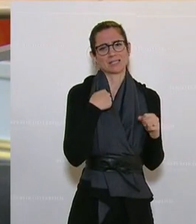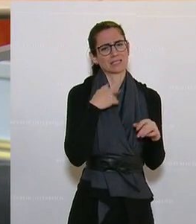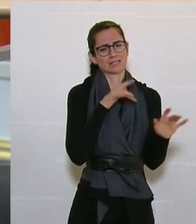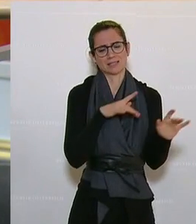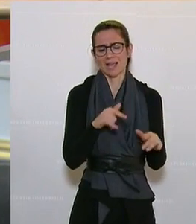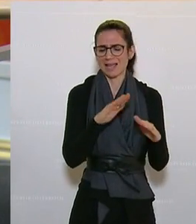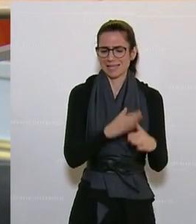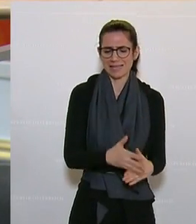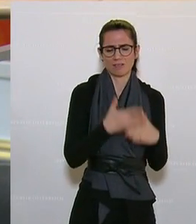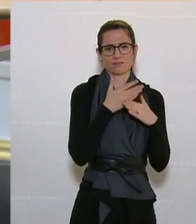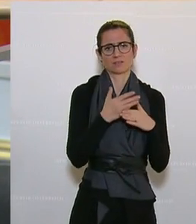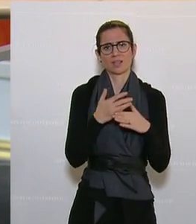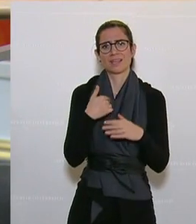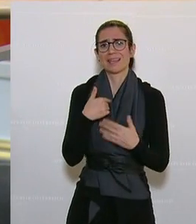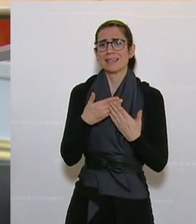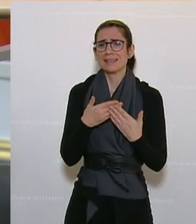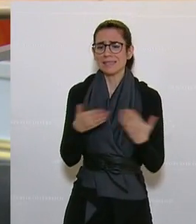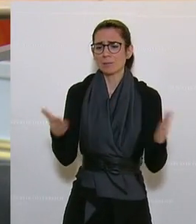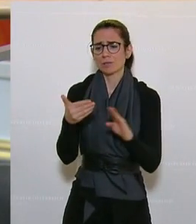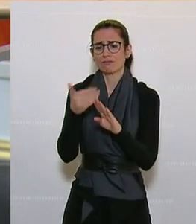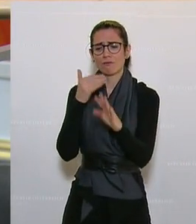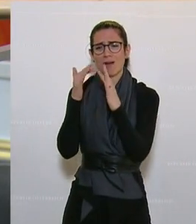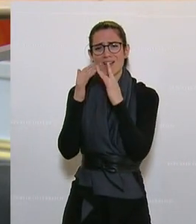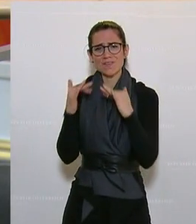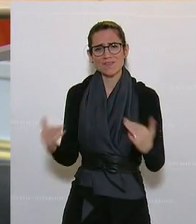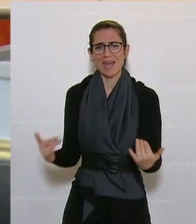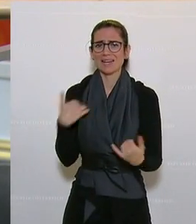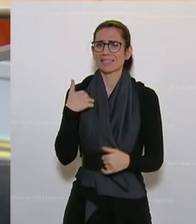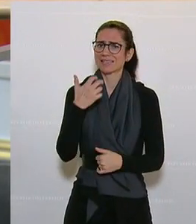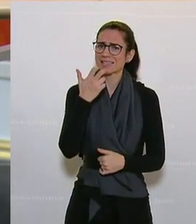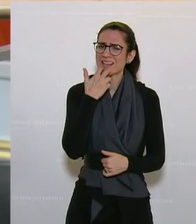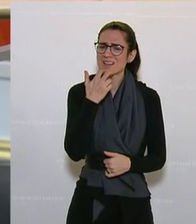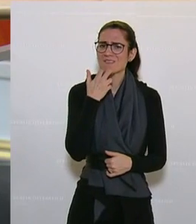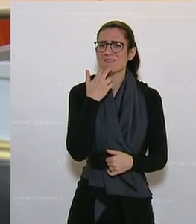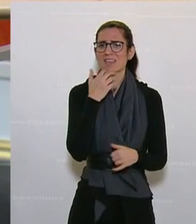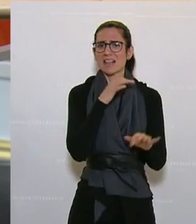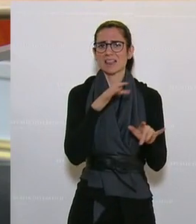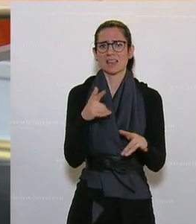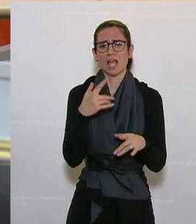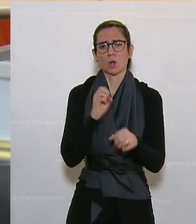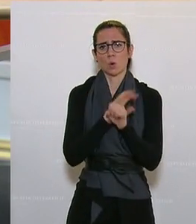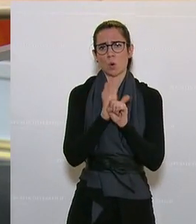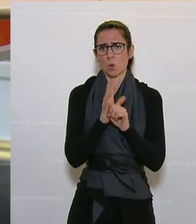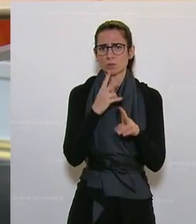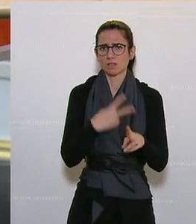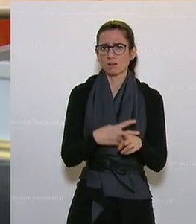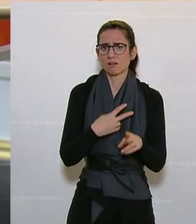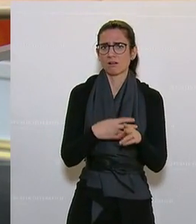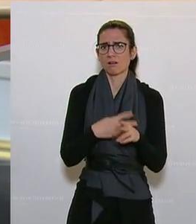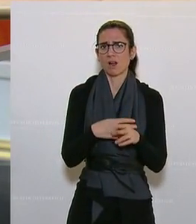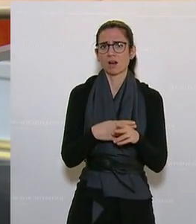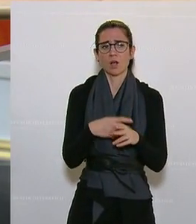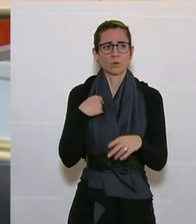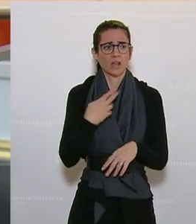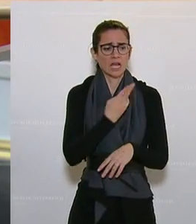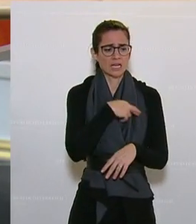Weihnachten. Niemand wird ja wohl ein Interesse dran haben, nicht zu wissen, ob er infiziert ist oder nicht. Und deshalb zu riskieren, ob er seine